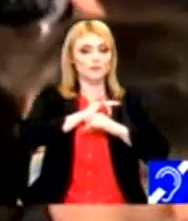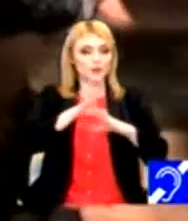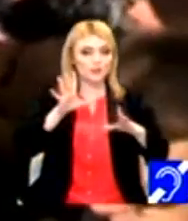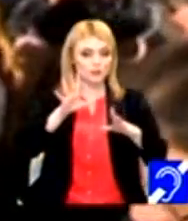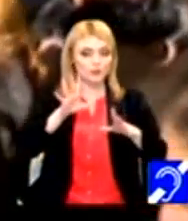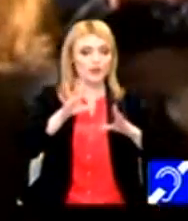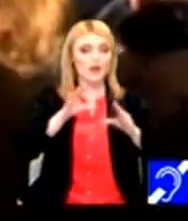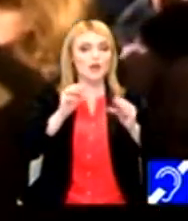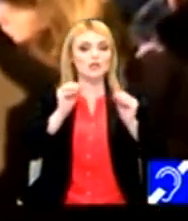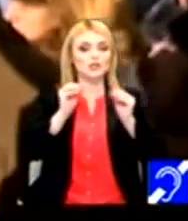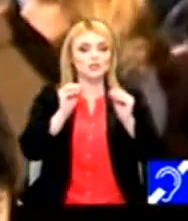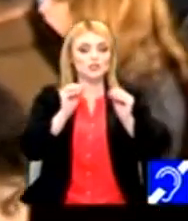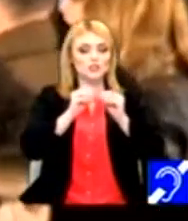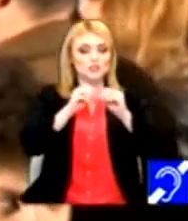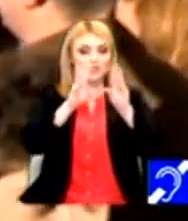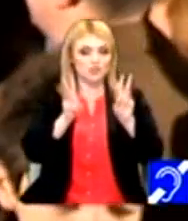vor afla